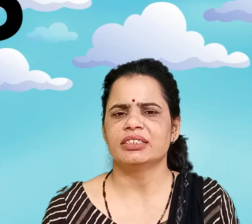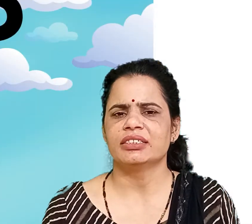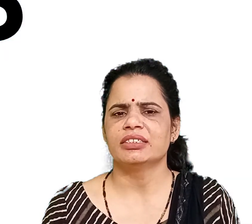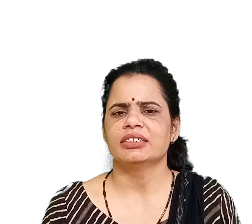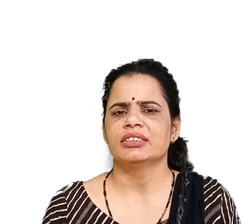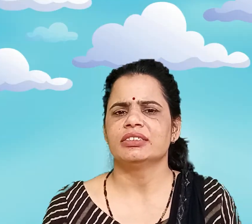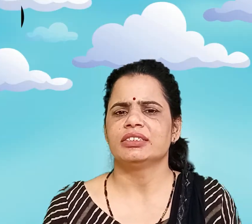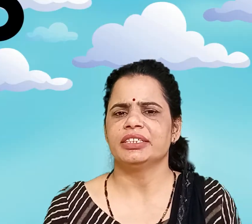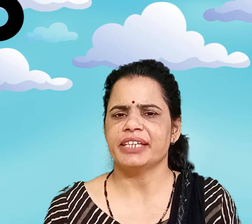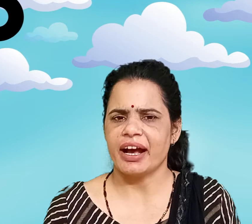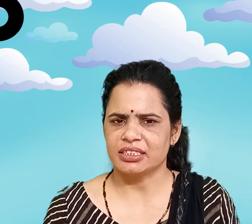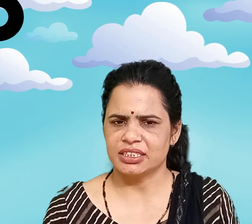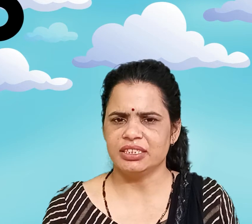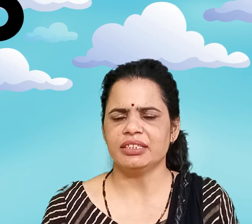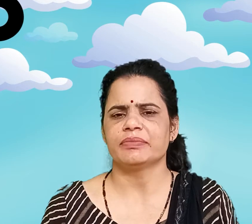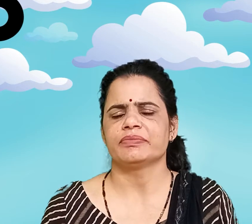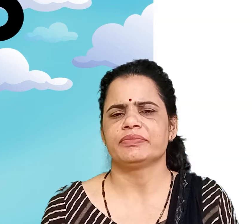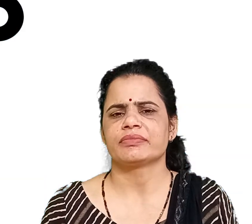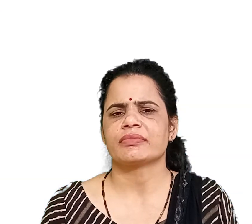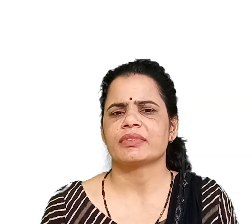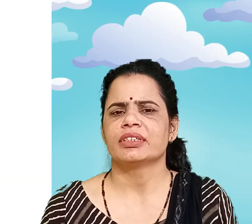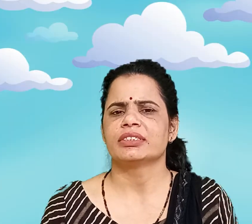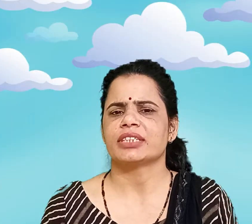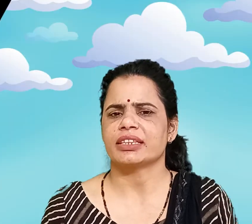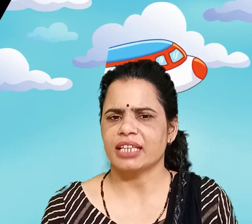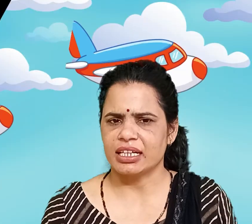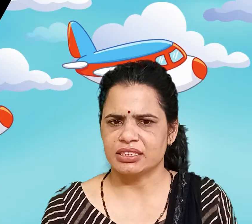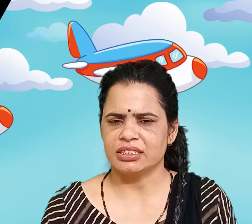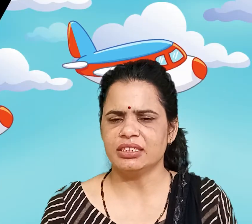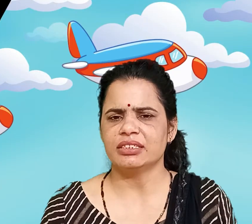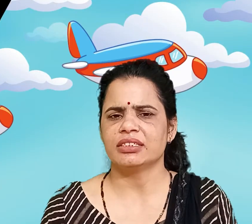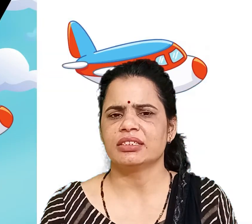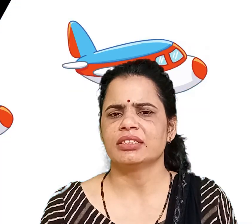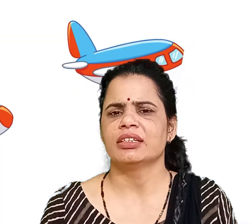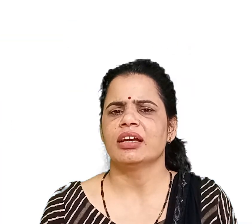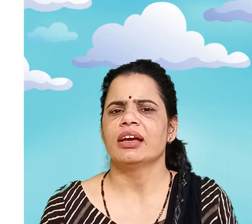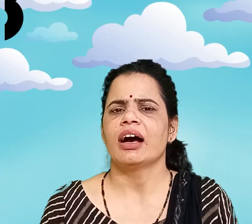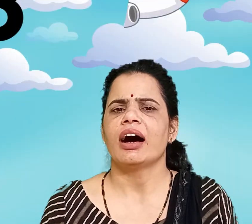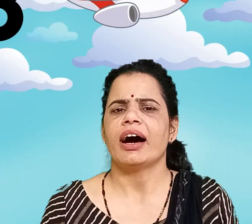85, 86, 87,